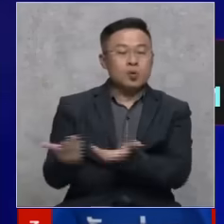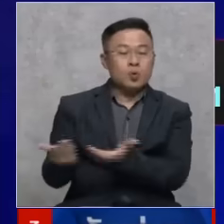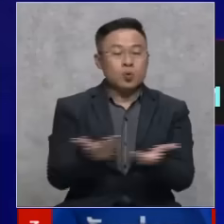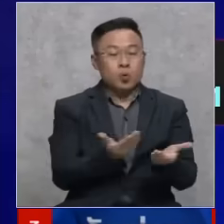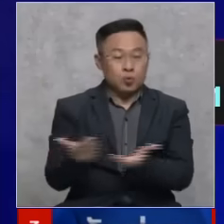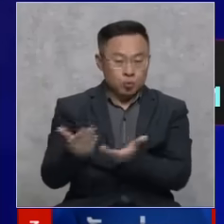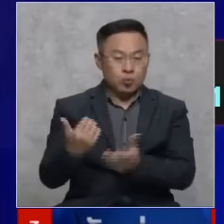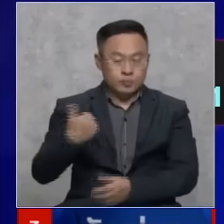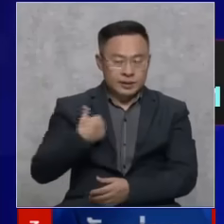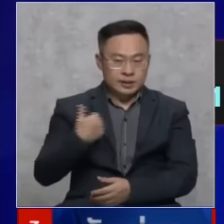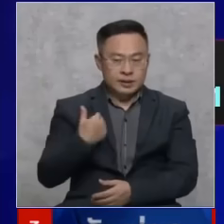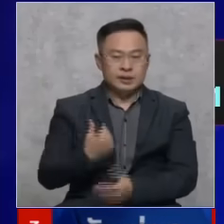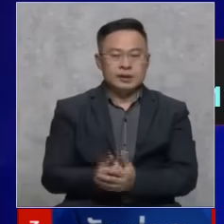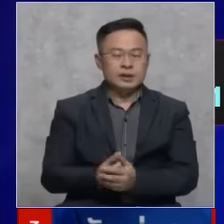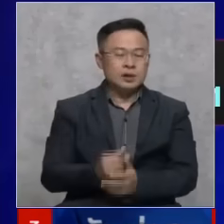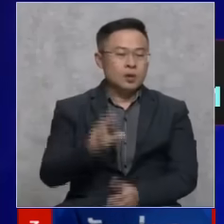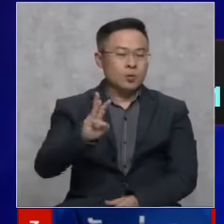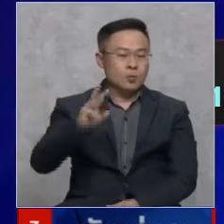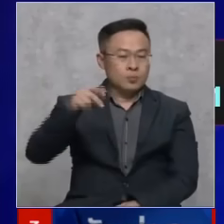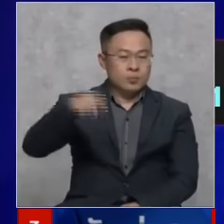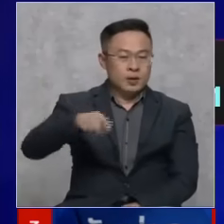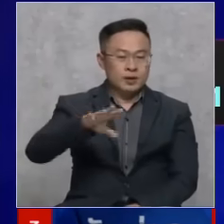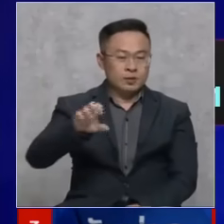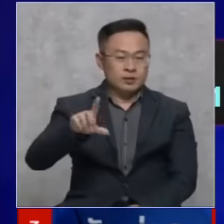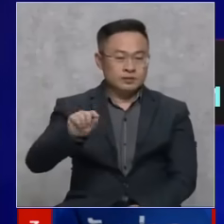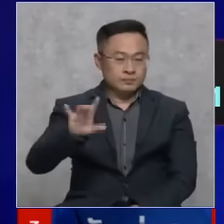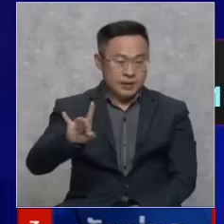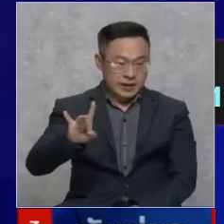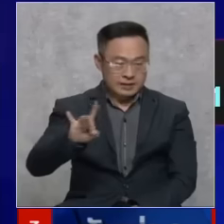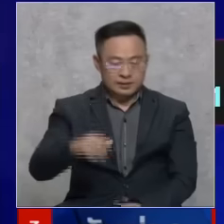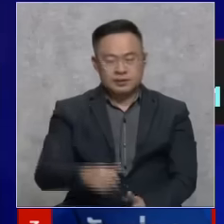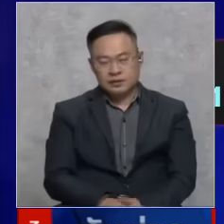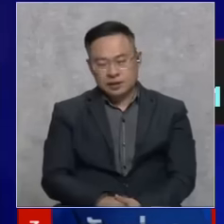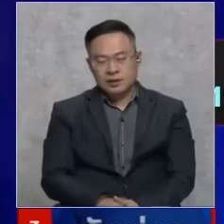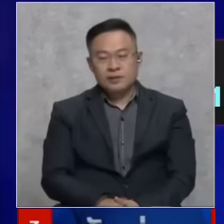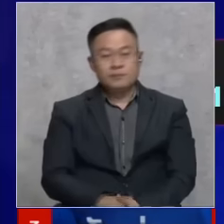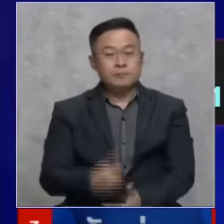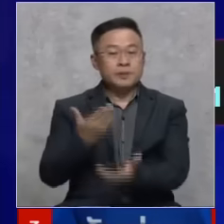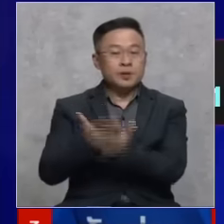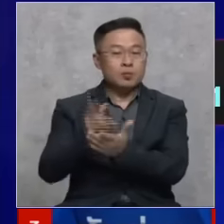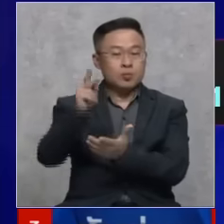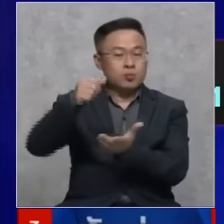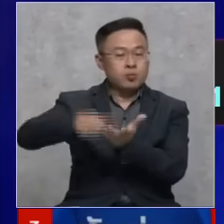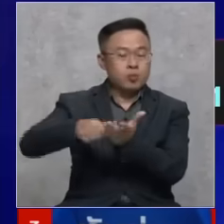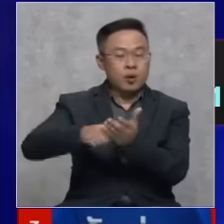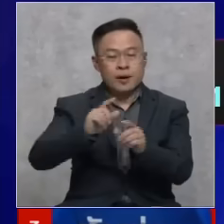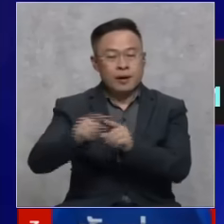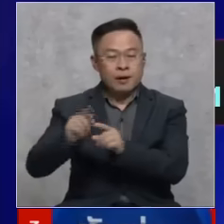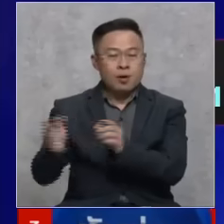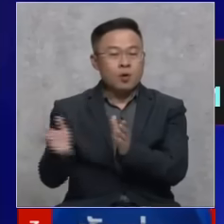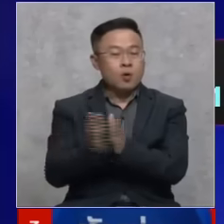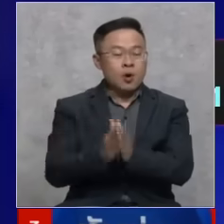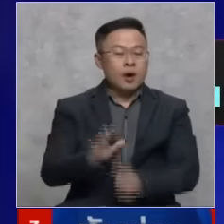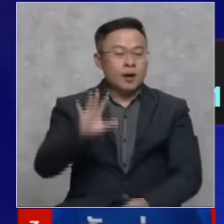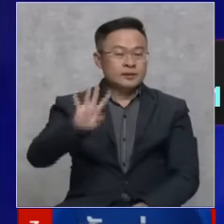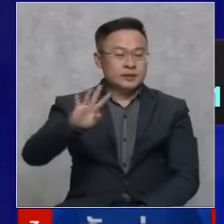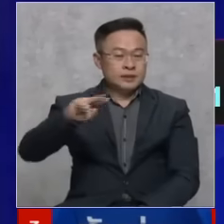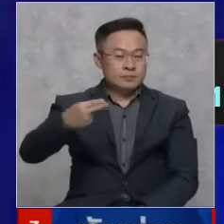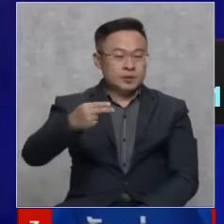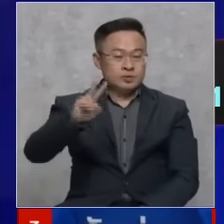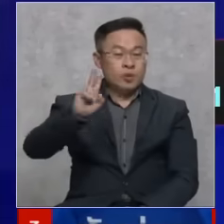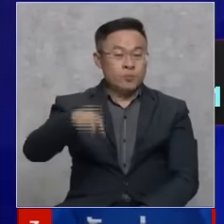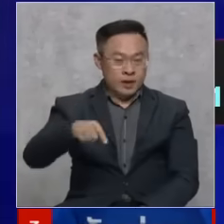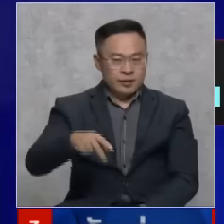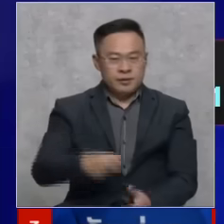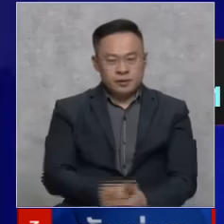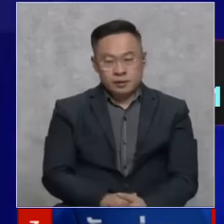ที่ยังไม่บรรลุนิติภาวะ 6,528 บาทแจ้งหนี้สินรวมกับคู่สมรสเนี่ยอยู่ที่ประมาณ 42,000 บาทนะค